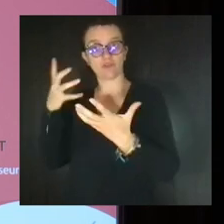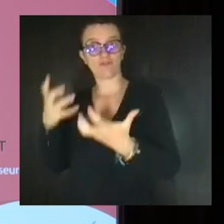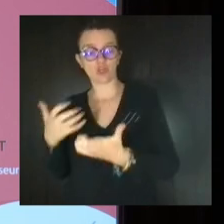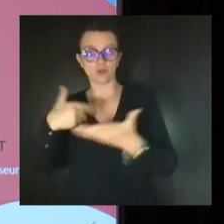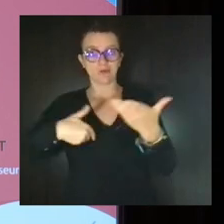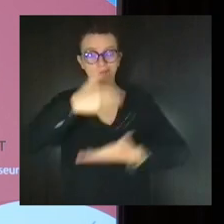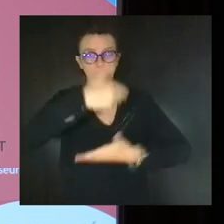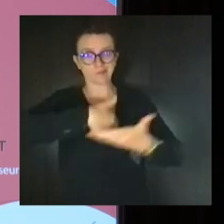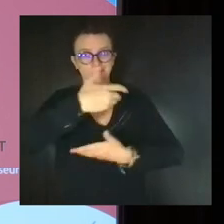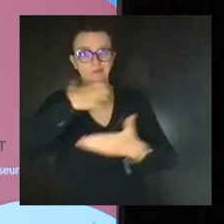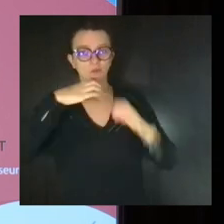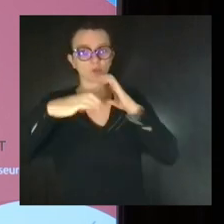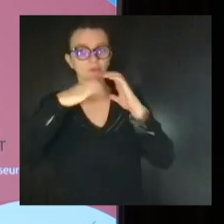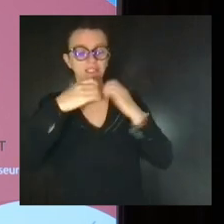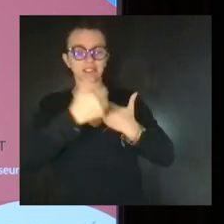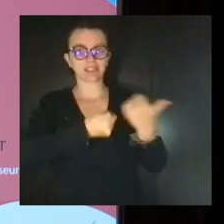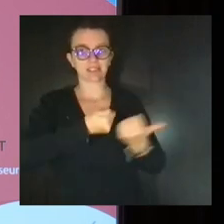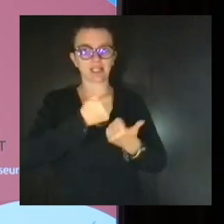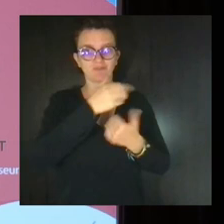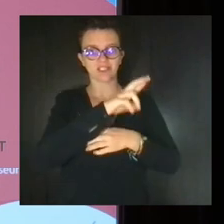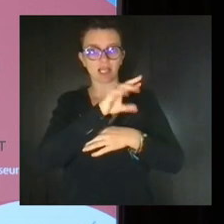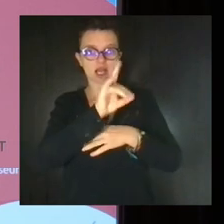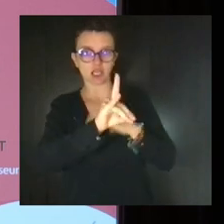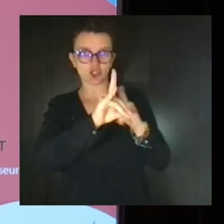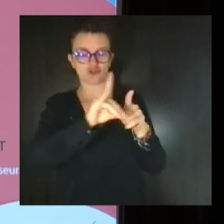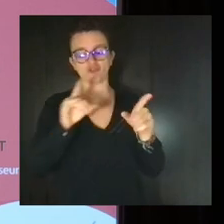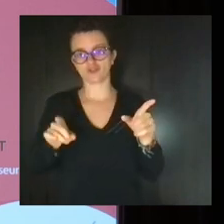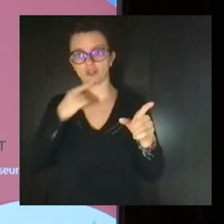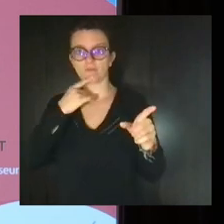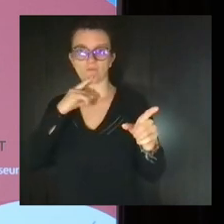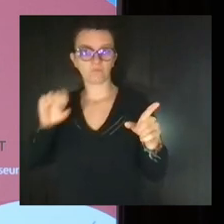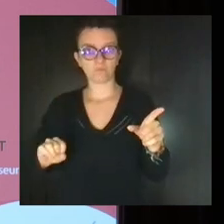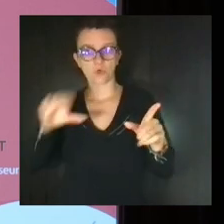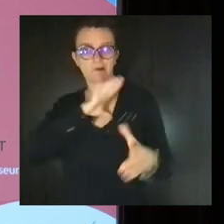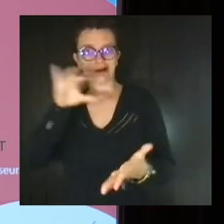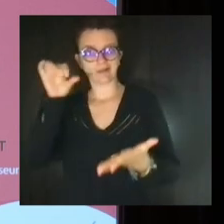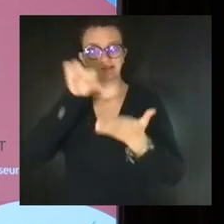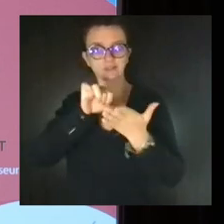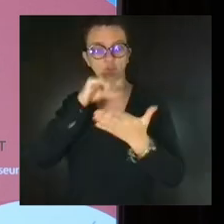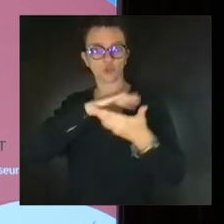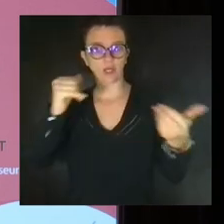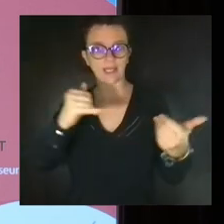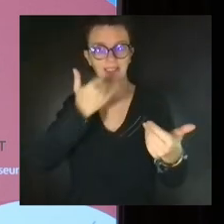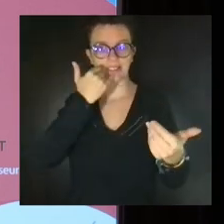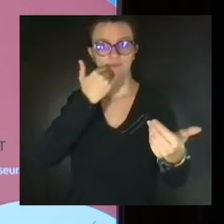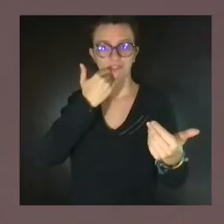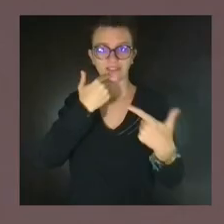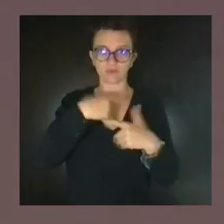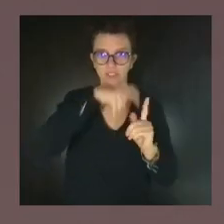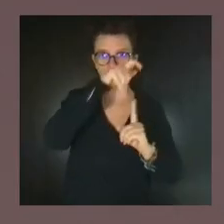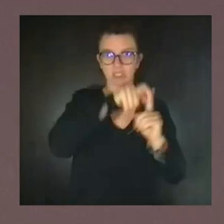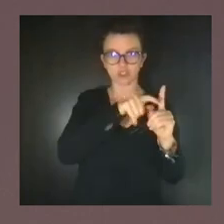avec son service RH support, eh bien, il a à sa disposition un centre relais téléphonique avec un opérateur